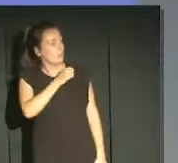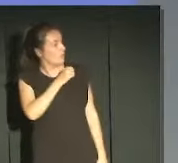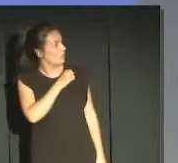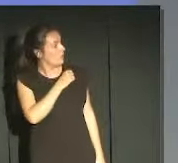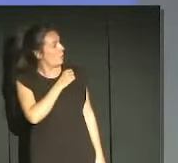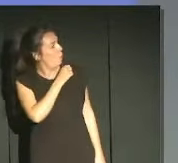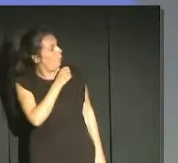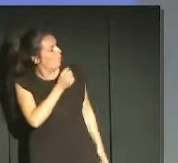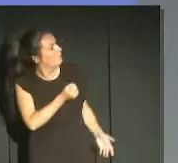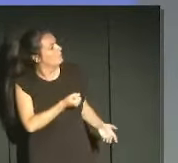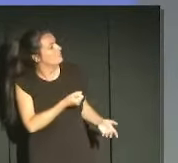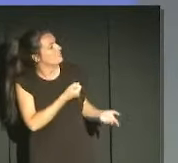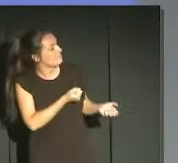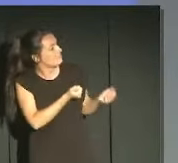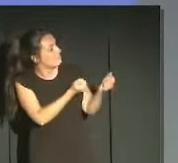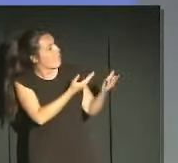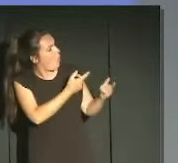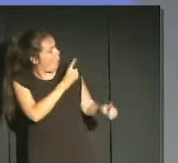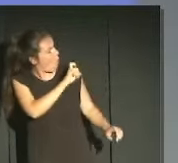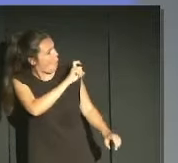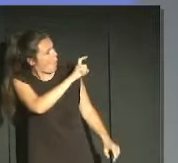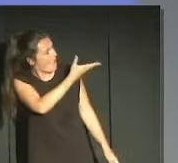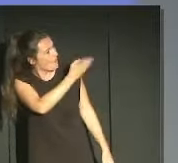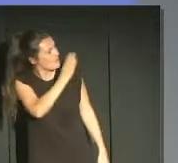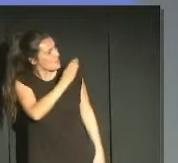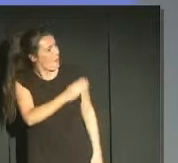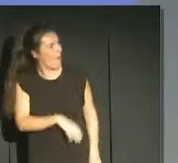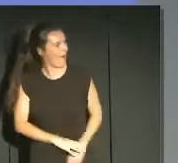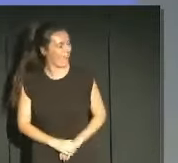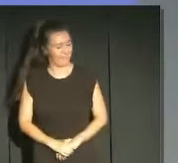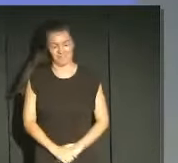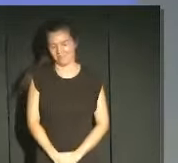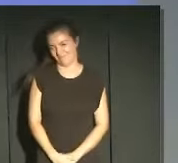rendez-vous on va me donner de l'eau merci